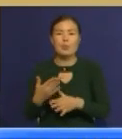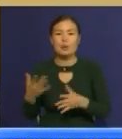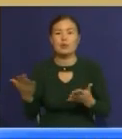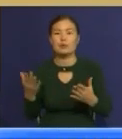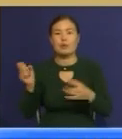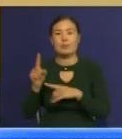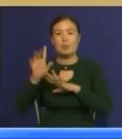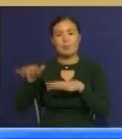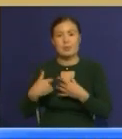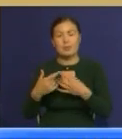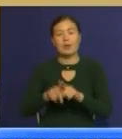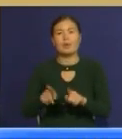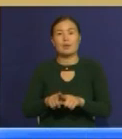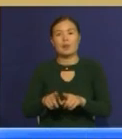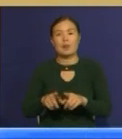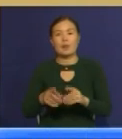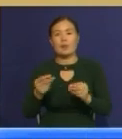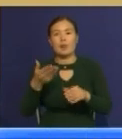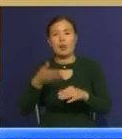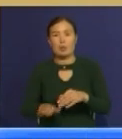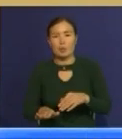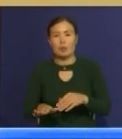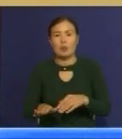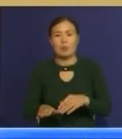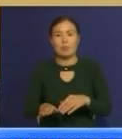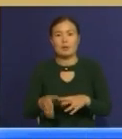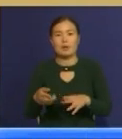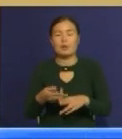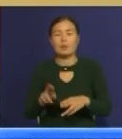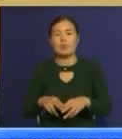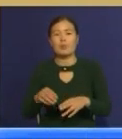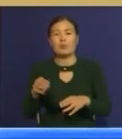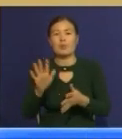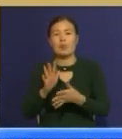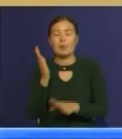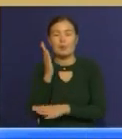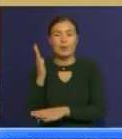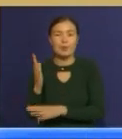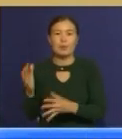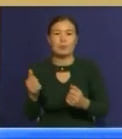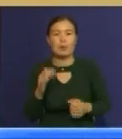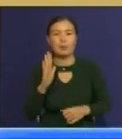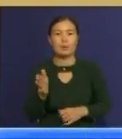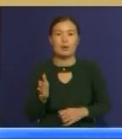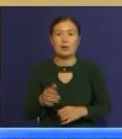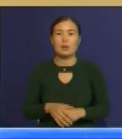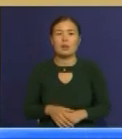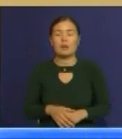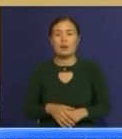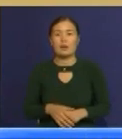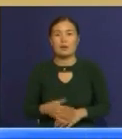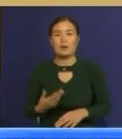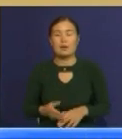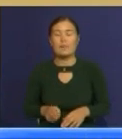мына алдын алу мәселесі бойынша ақша қаражаты бөлініп, бірінші декабрьге заявка келді, 1000 тонна алғашқы. Декабрьден бастап мартта төл тоғанға шейін